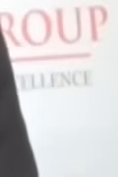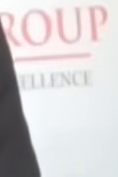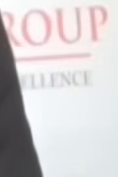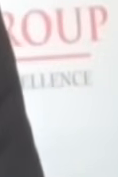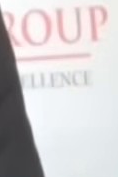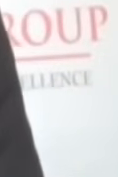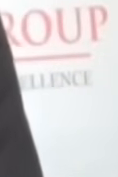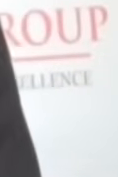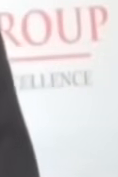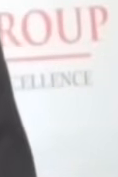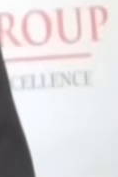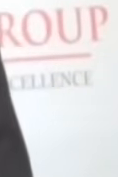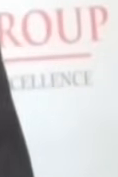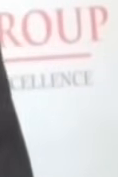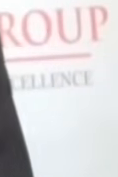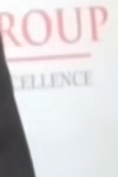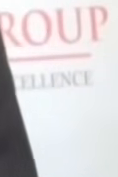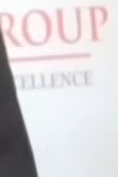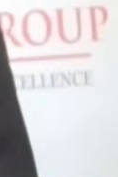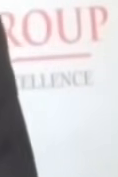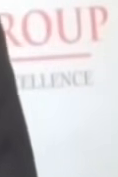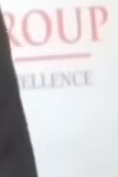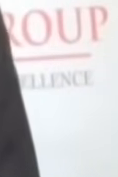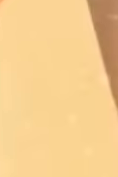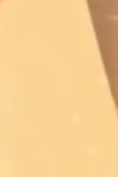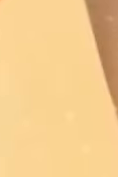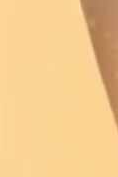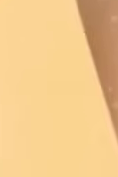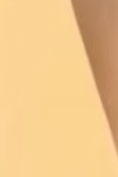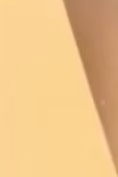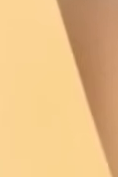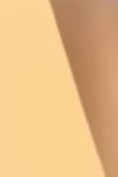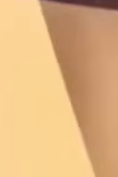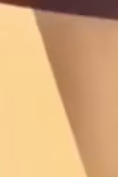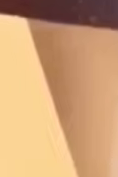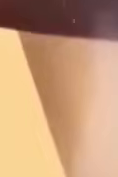kwaye esooka mu Anglican bagenda kubanga bafuna milioni 10-10